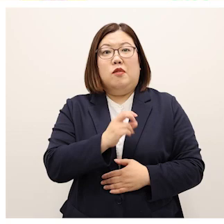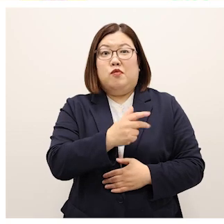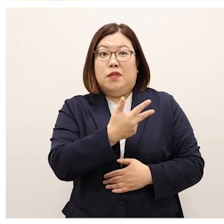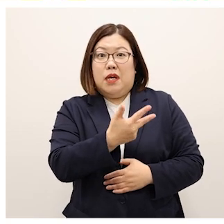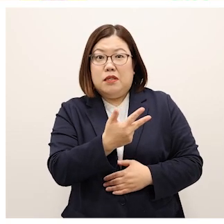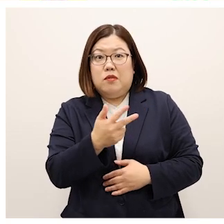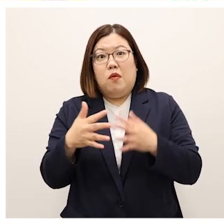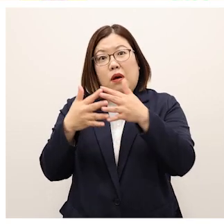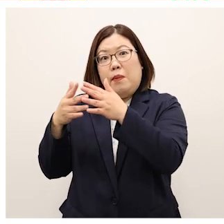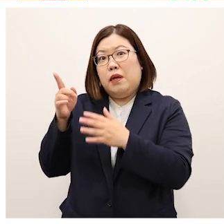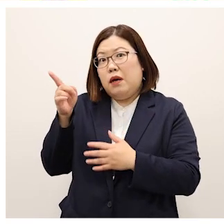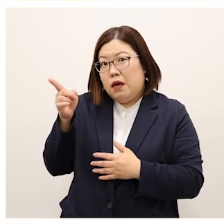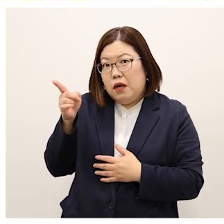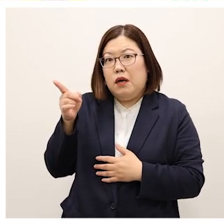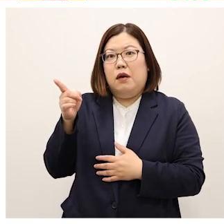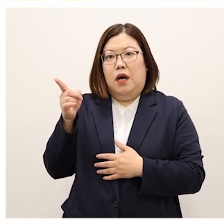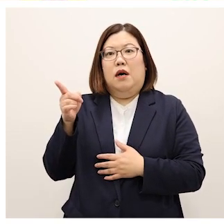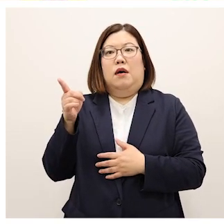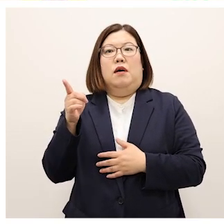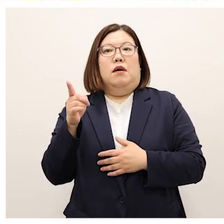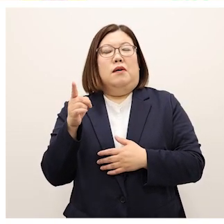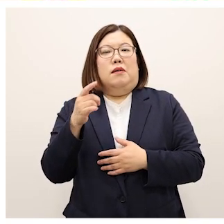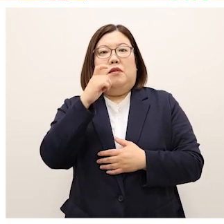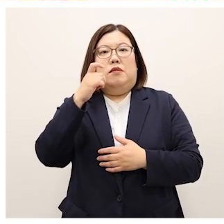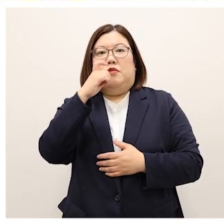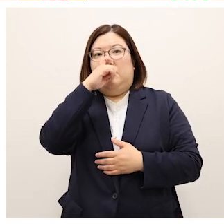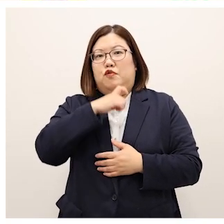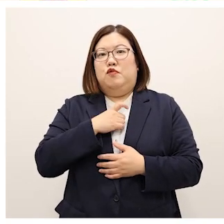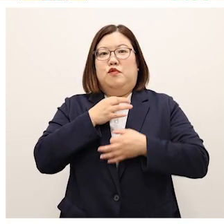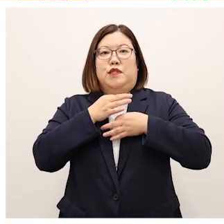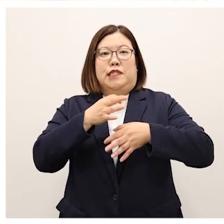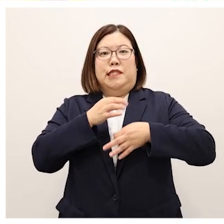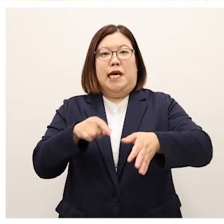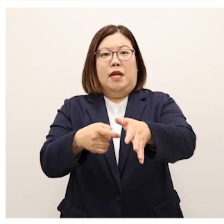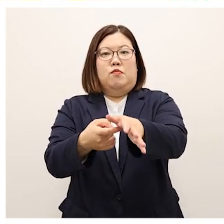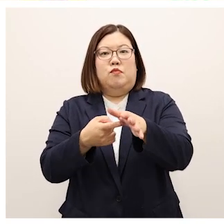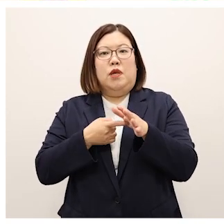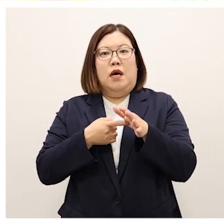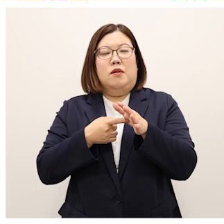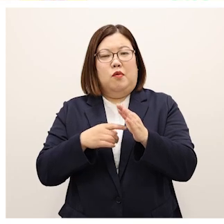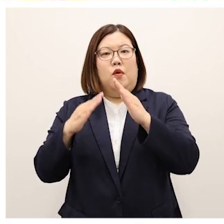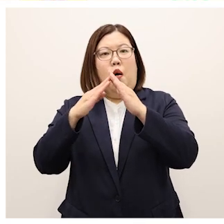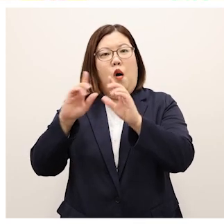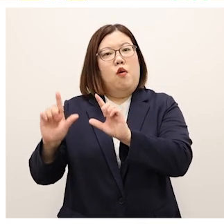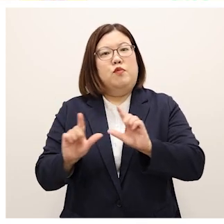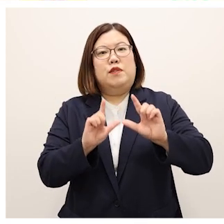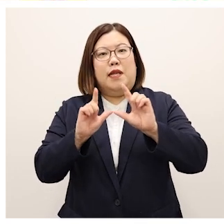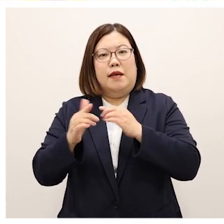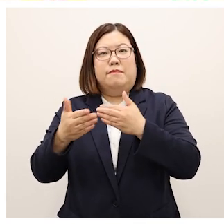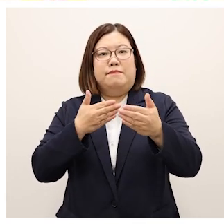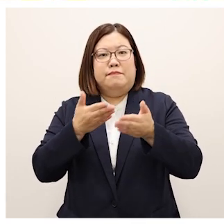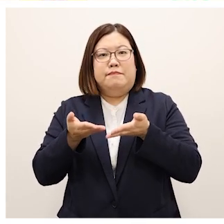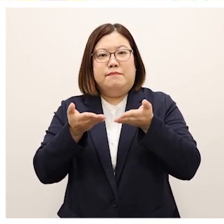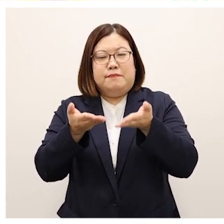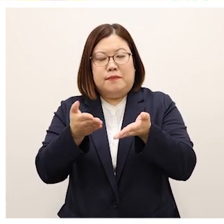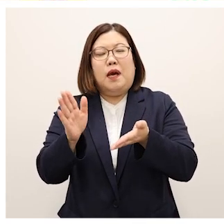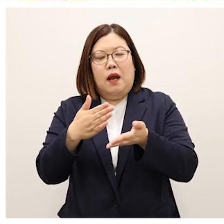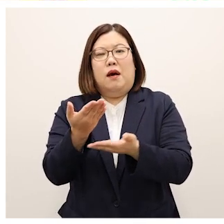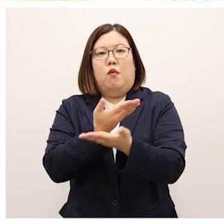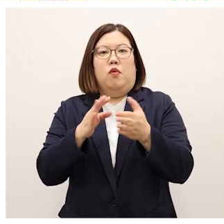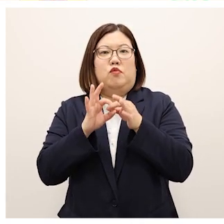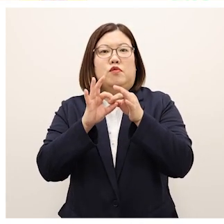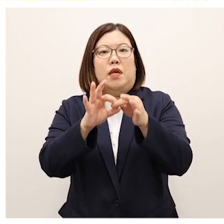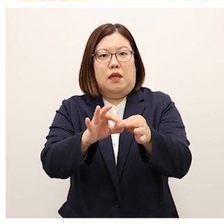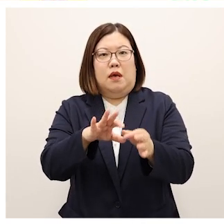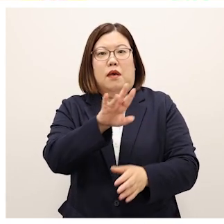ます。土浦市と門脇都市では、旧宮城村でのホームステイを企画として交流を続け、平